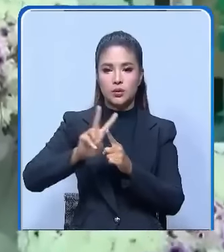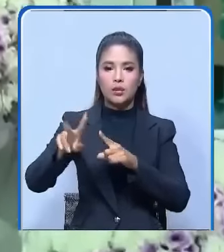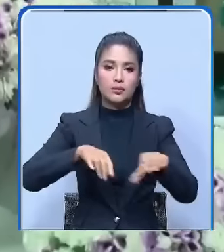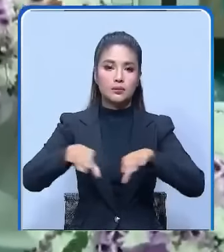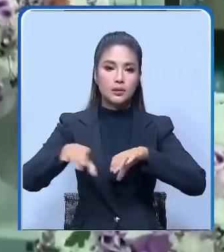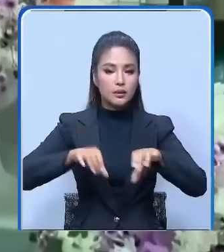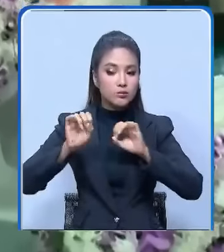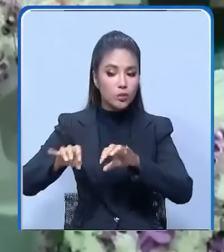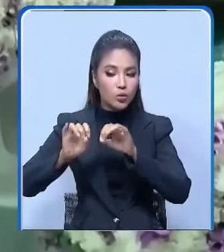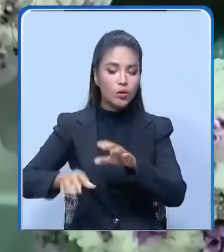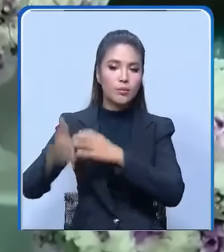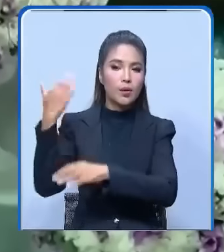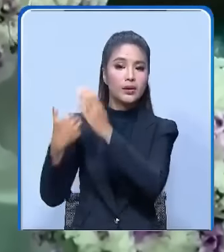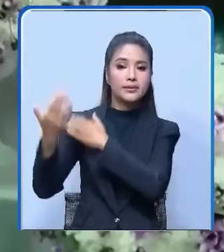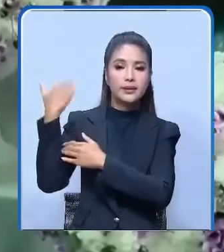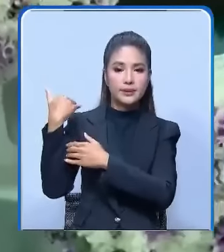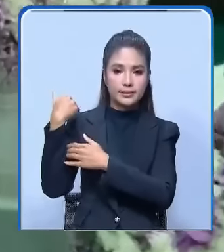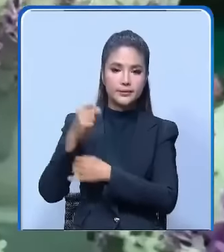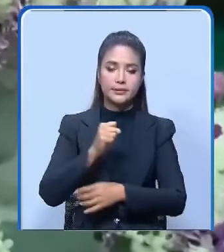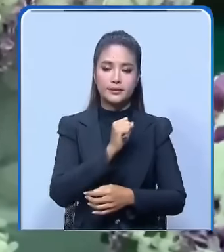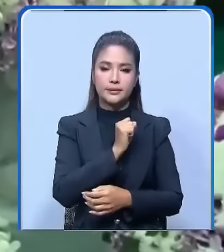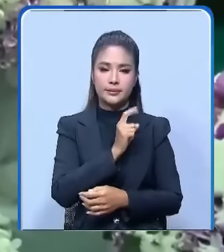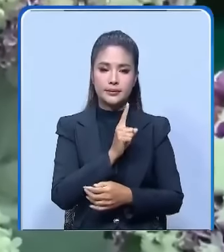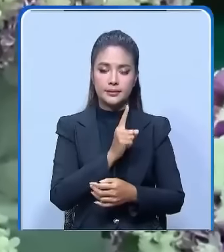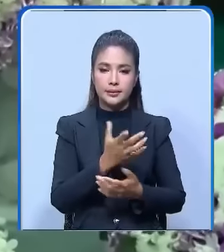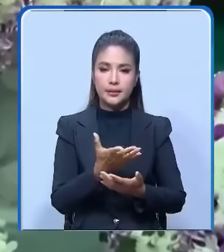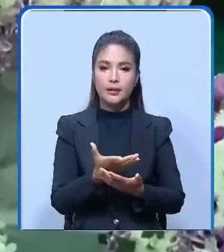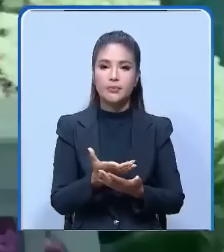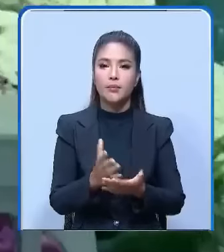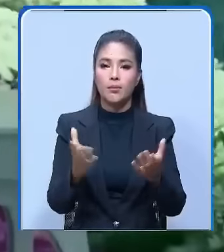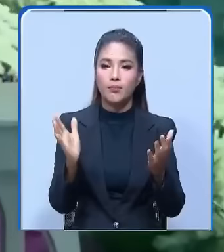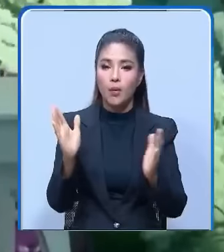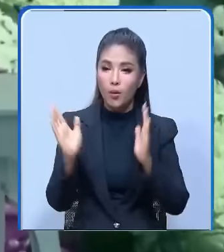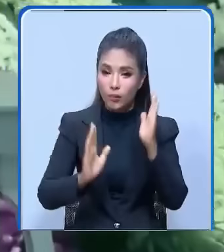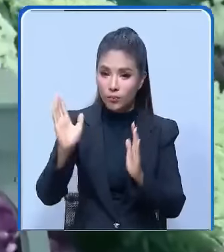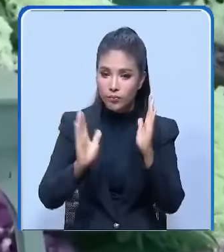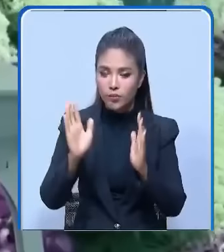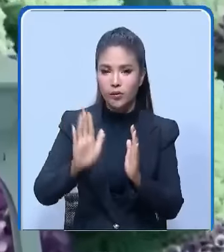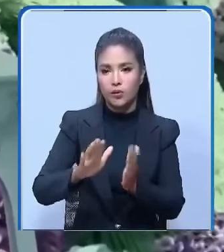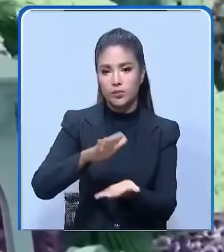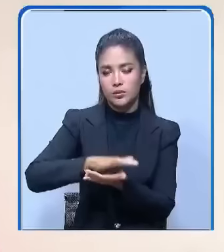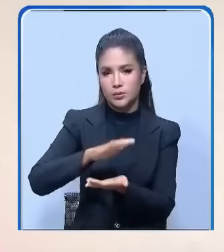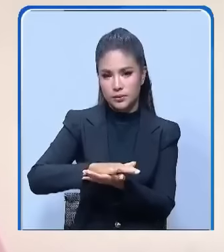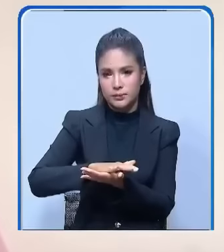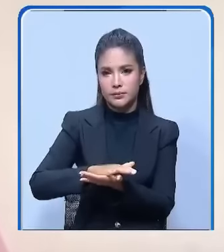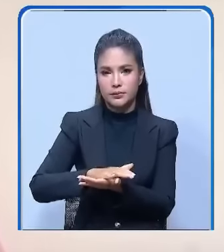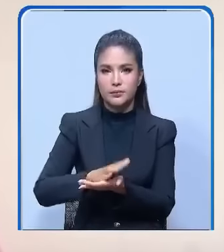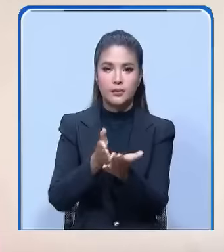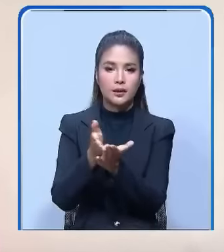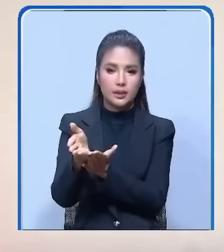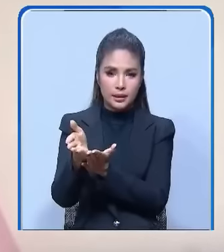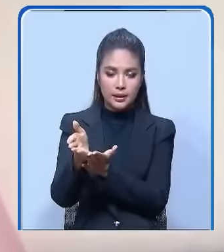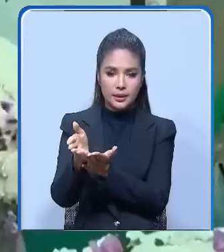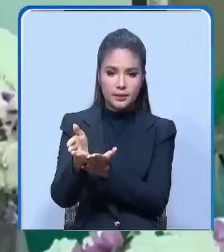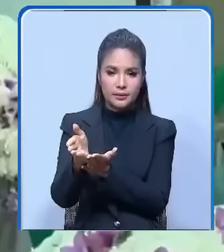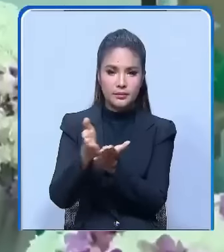ประวัติศาสตร์หน้าที่พลเมืองศิลธรรมและประชาธิปไตยของสถานศึกษาและครูผู้สอนนะคะระดับเขตพื้นที่การศึกษาประจำปีง